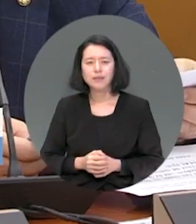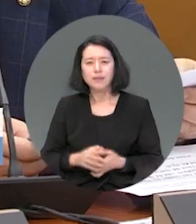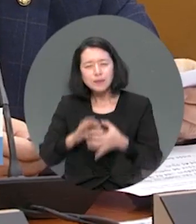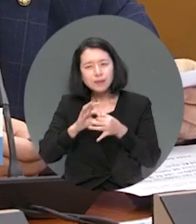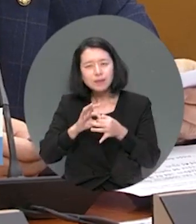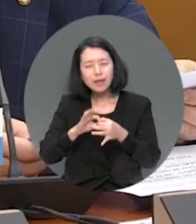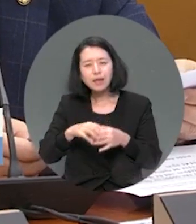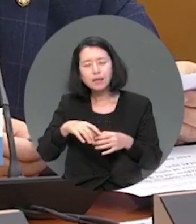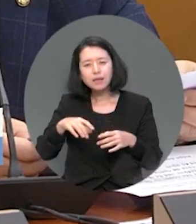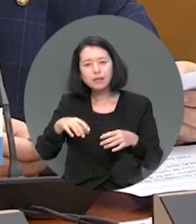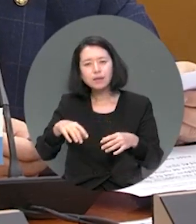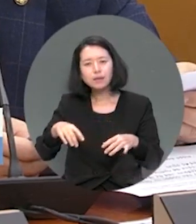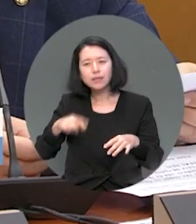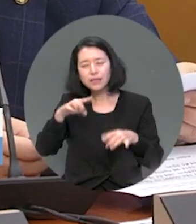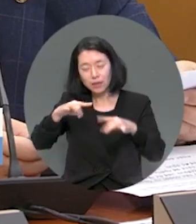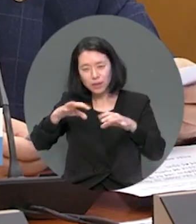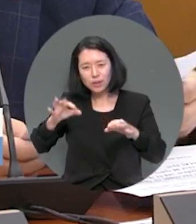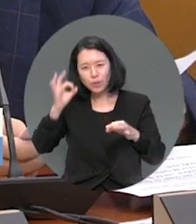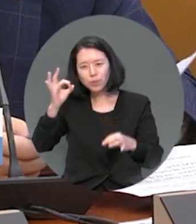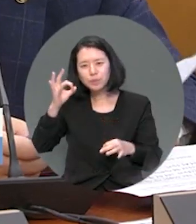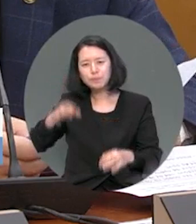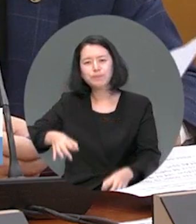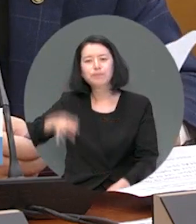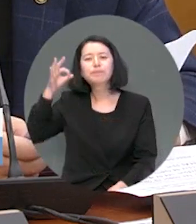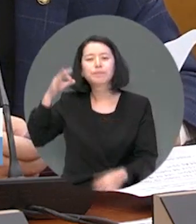생겼다고 생각을 하고 있습니다. 예, 그런 현상이죠?